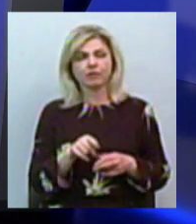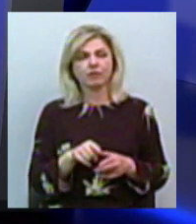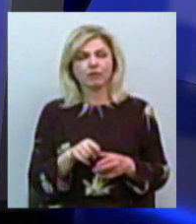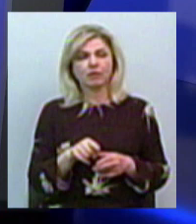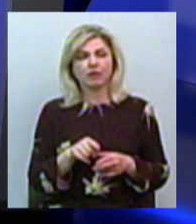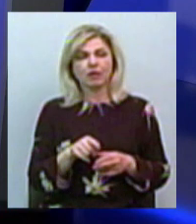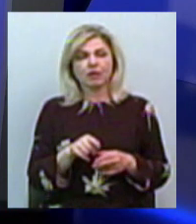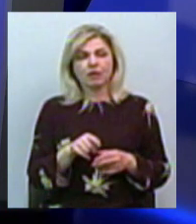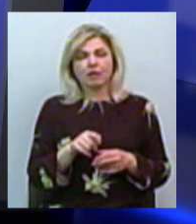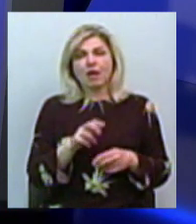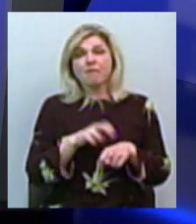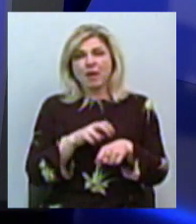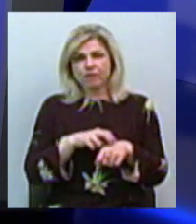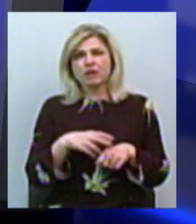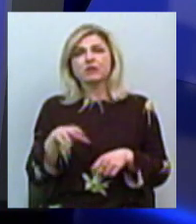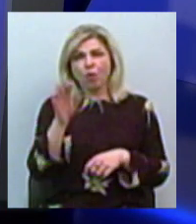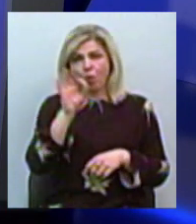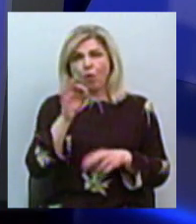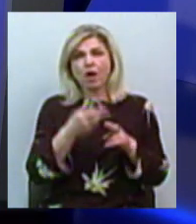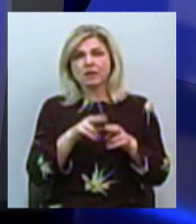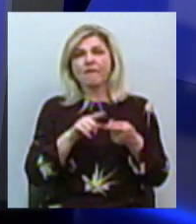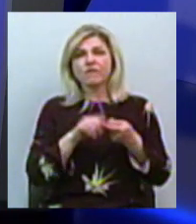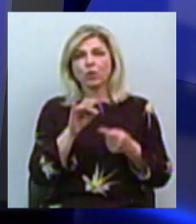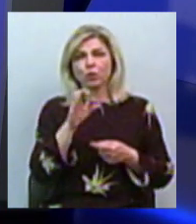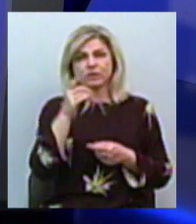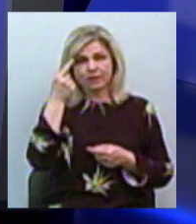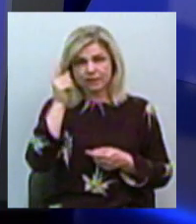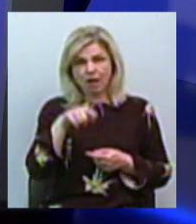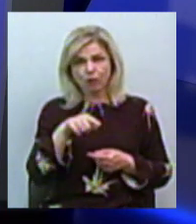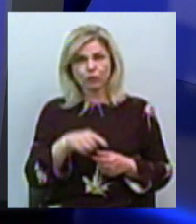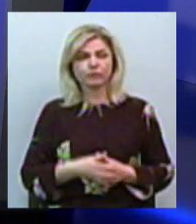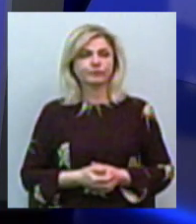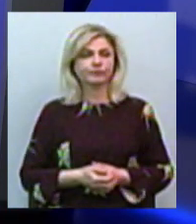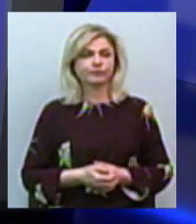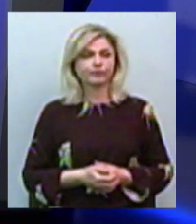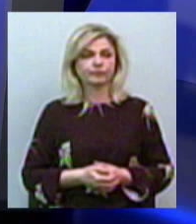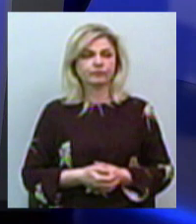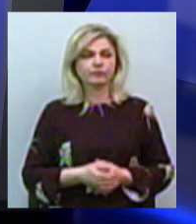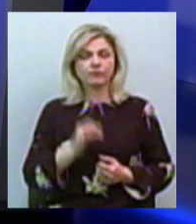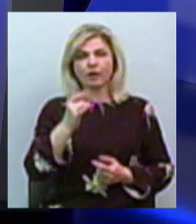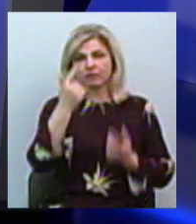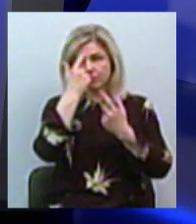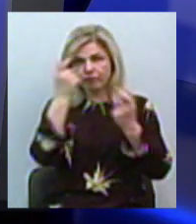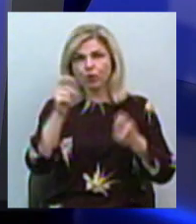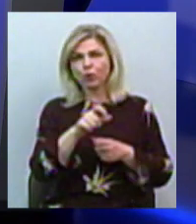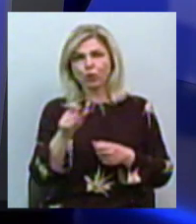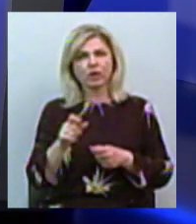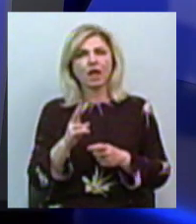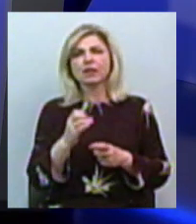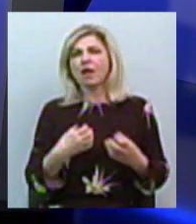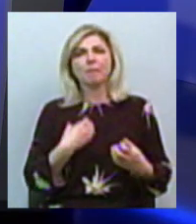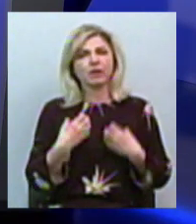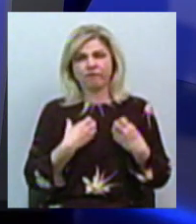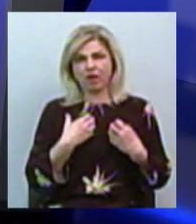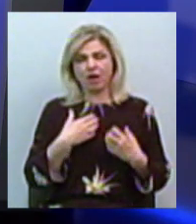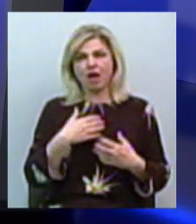інформації. Медики про нього знають і не і закликають людей не піддаватись паніці.